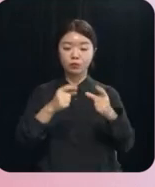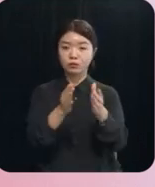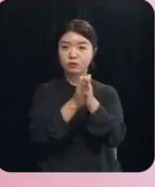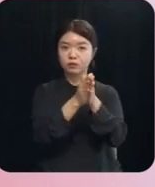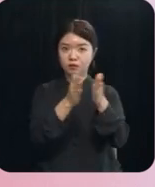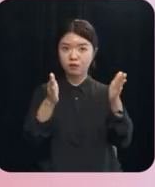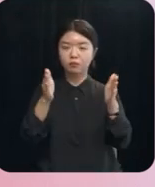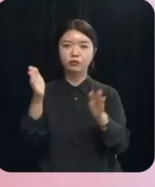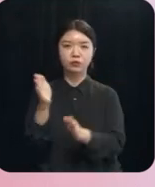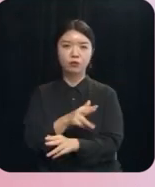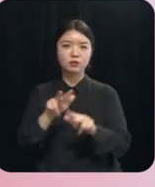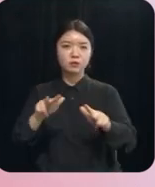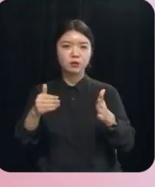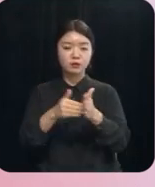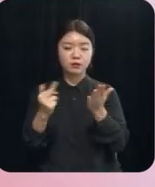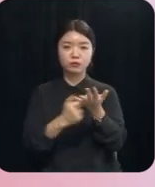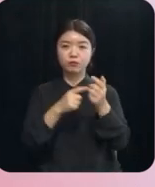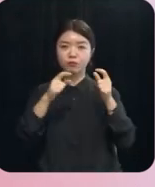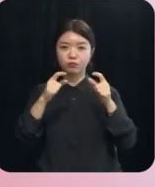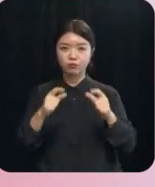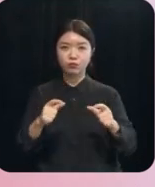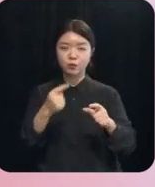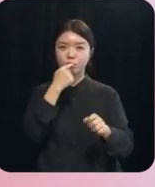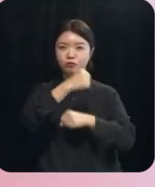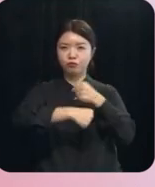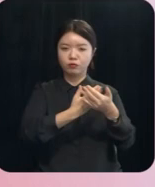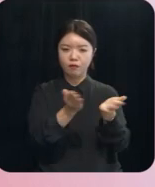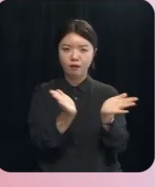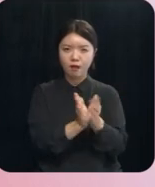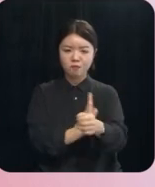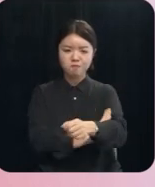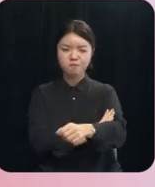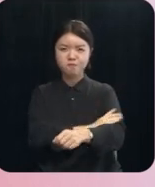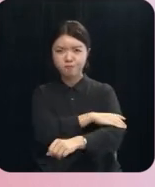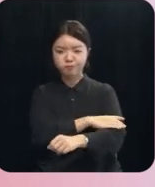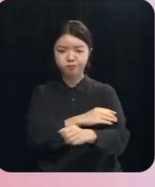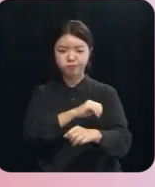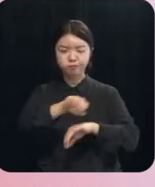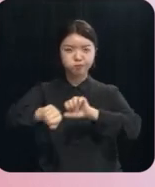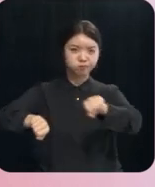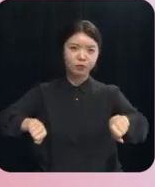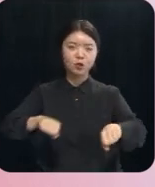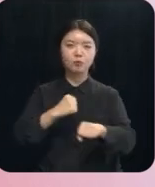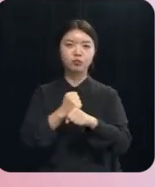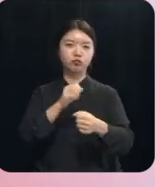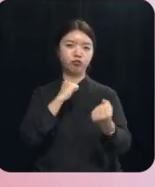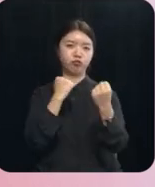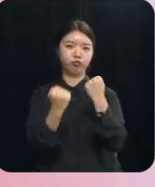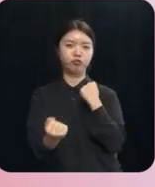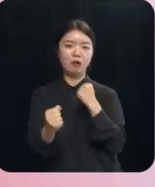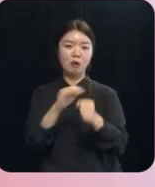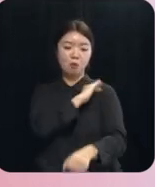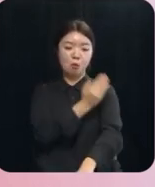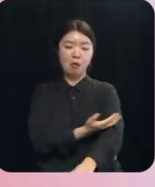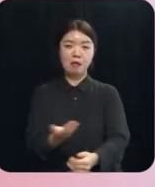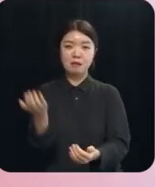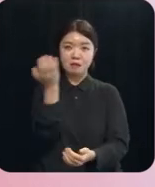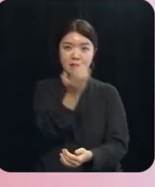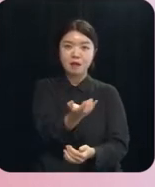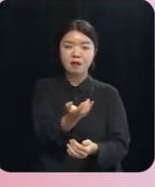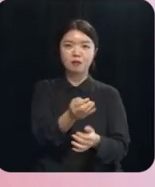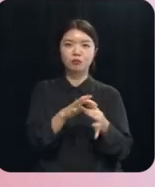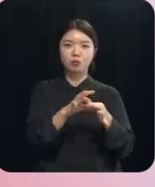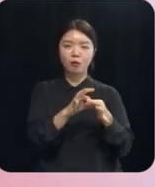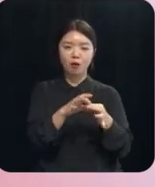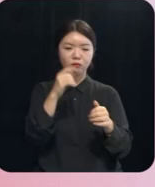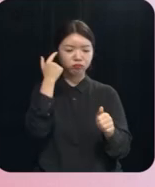시작부터 현재까지 제주는 민주당의 독주시대였음에도 불구하고 권한을 이양을 위해서 무엇을 했는지